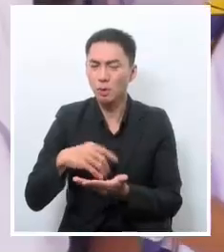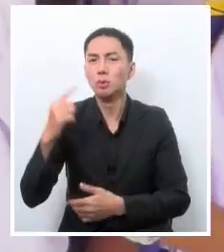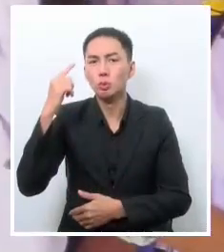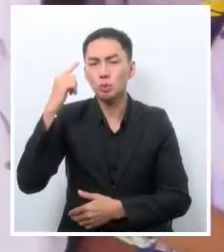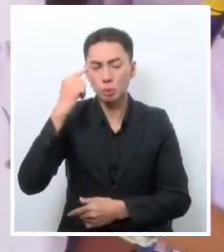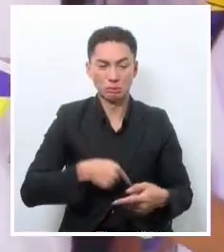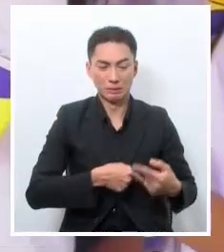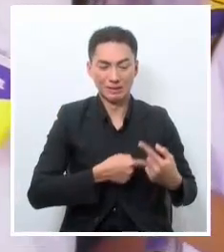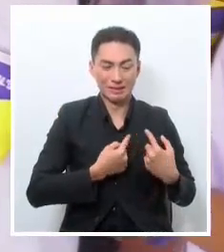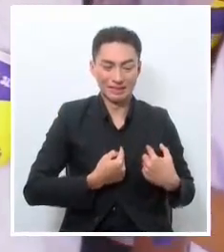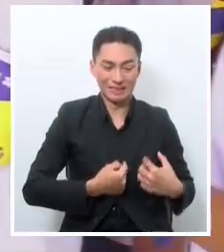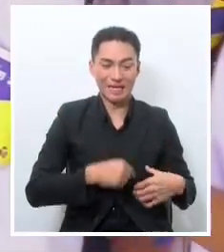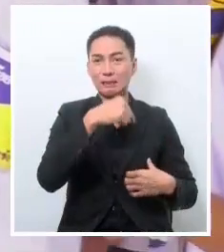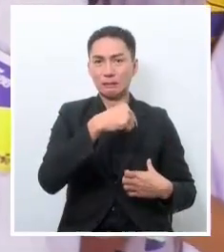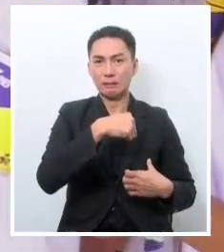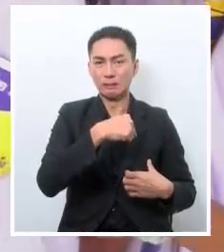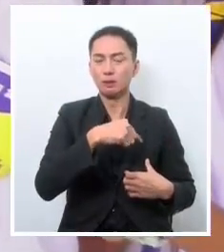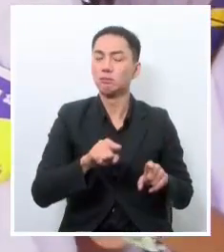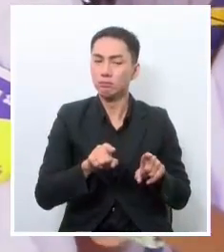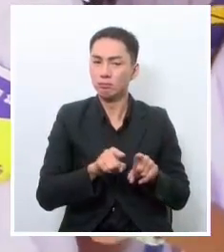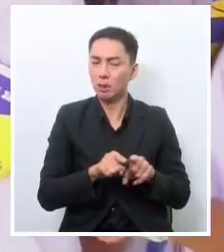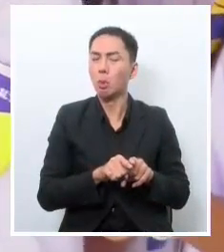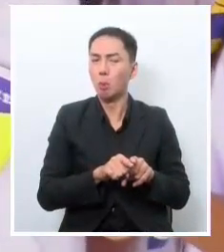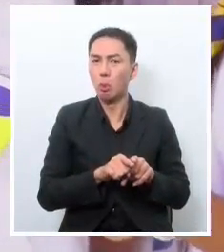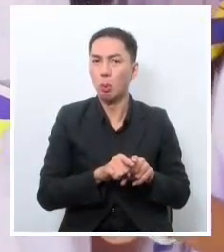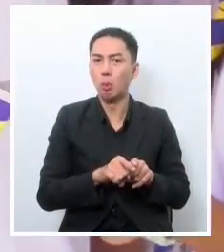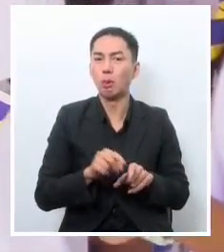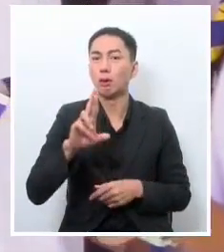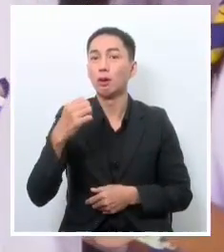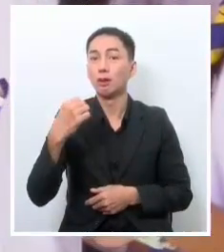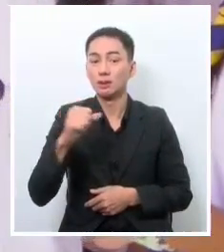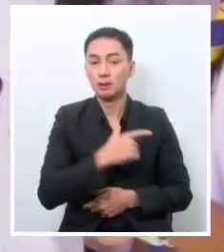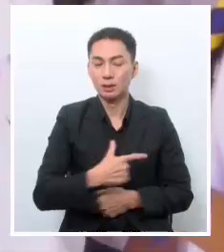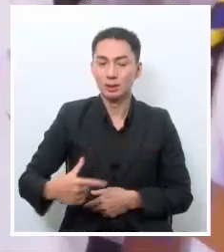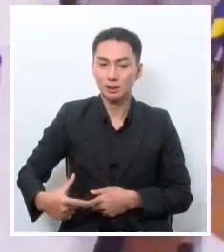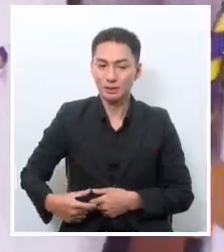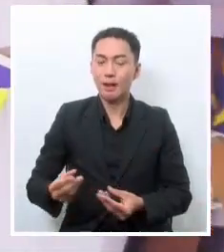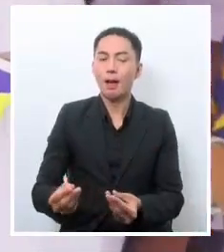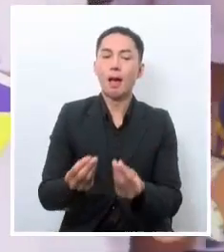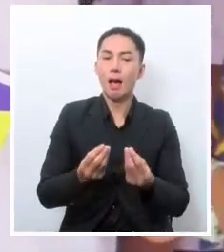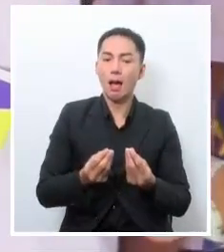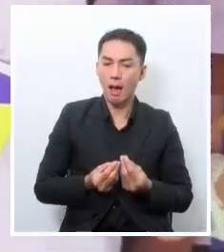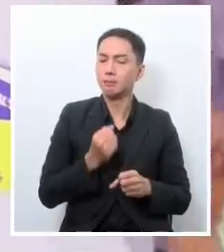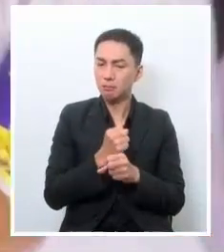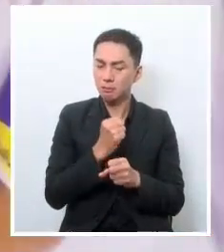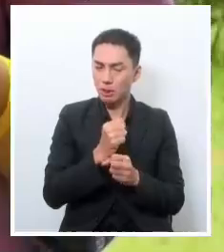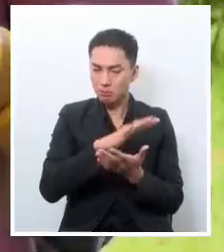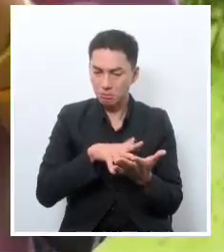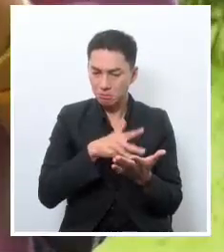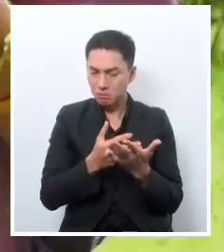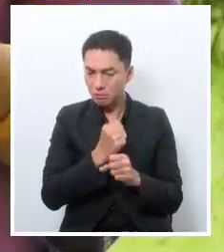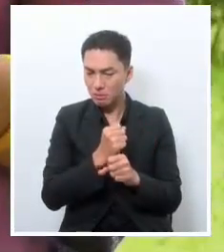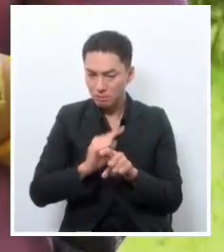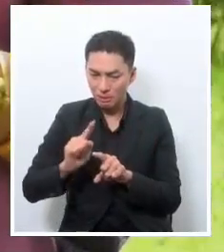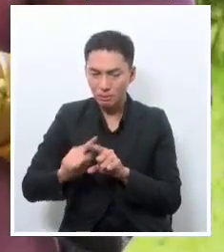ใจของทุกคนเต็มไปด้วยสิ่งที่พระองค์ท่านได้มีการดำเนินการที่นี่นะ